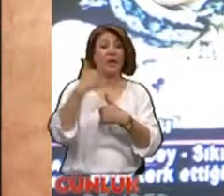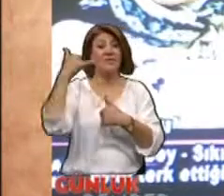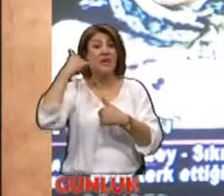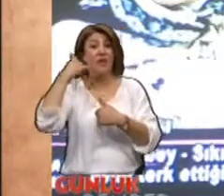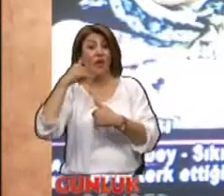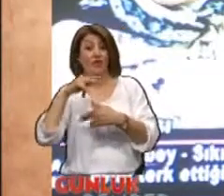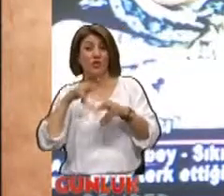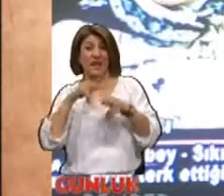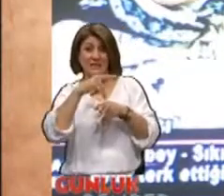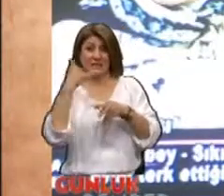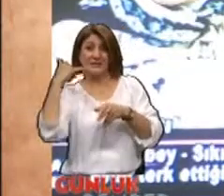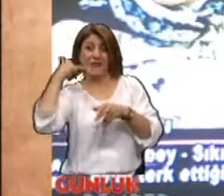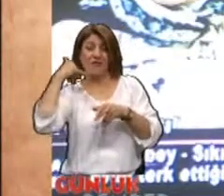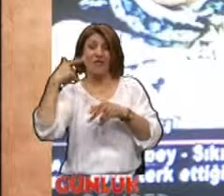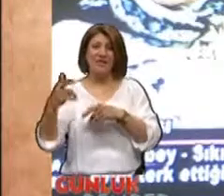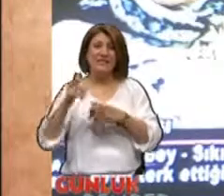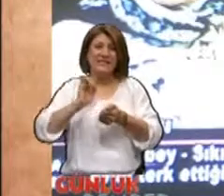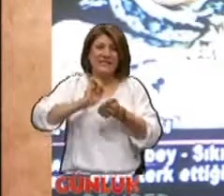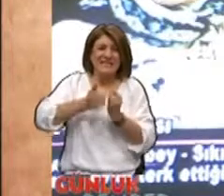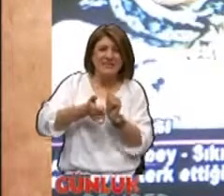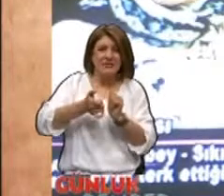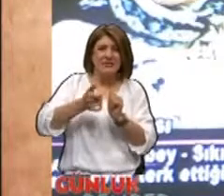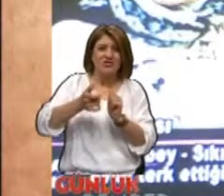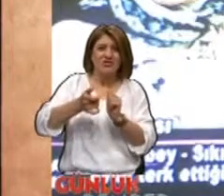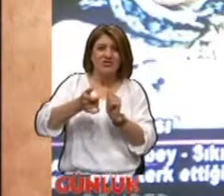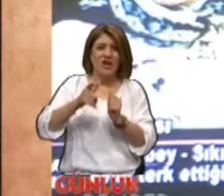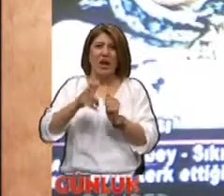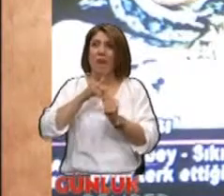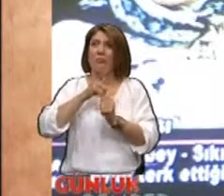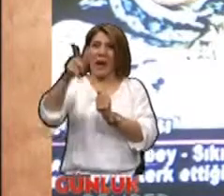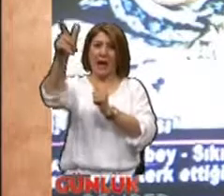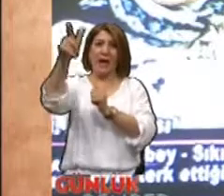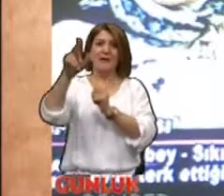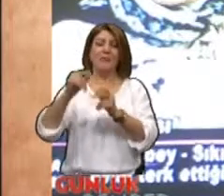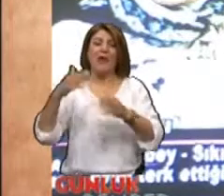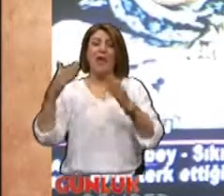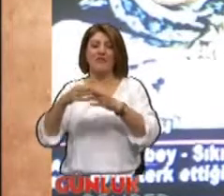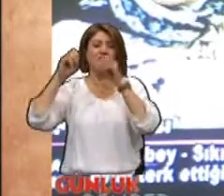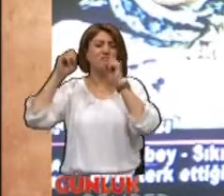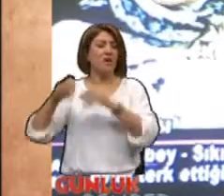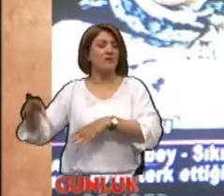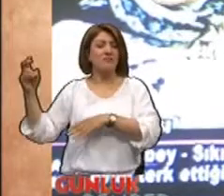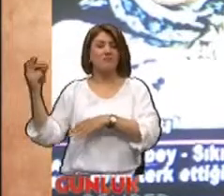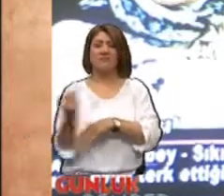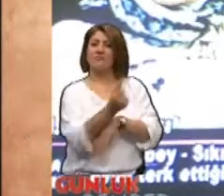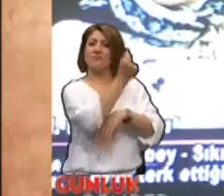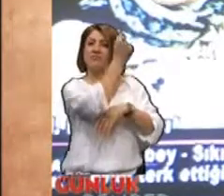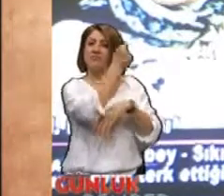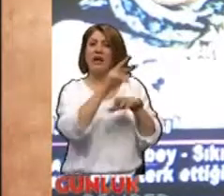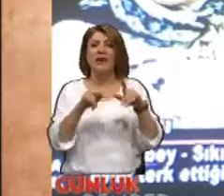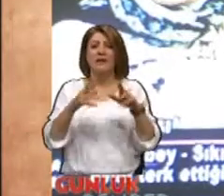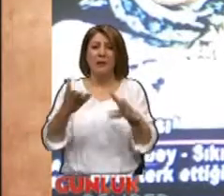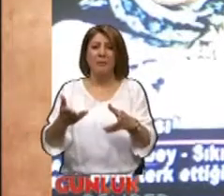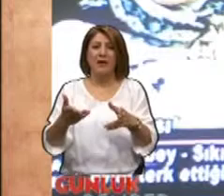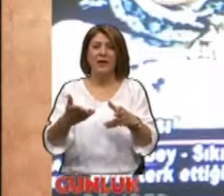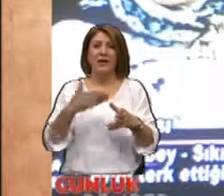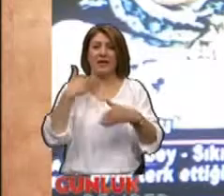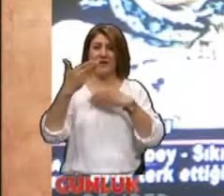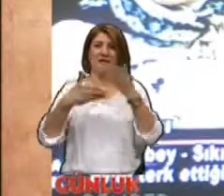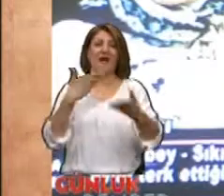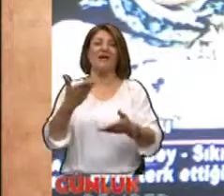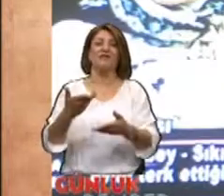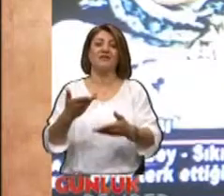Ama telefonda Kadir Bey şöyle tanımlıyorlar. Sıkışınca dızıt Erenköy diye bağırıp evi terk ettiği iddia edilen koca. Süper hani şuraya haber. Güzel insan yazıyoruz ya.